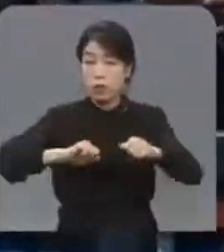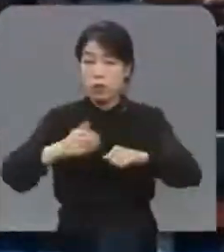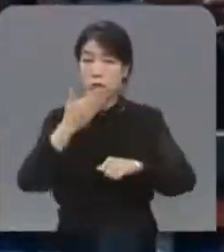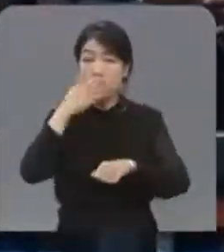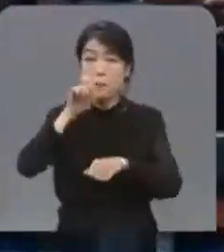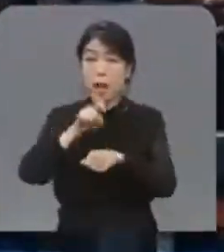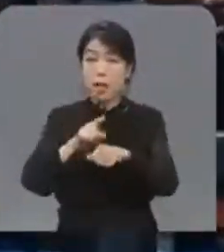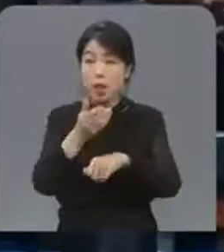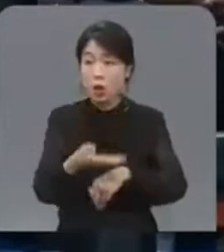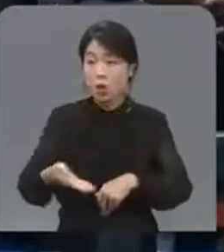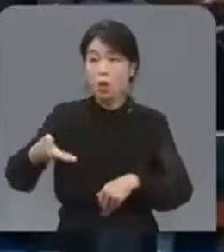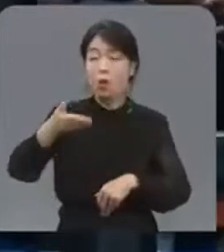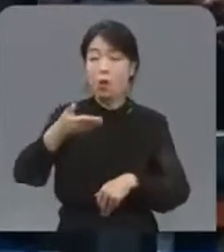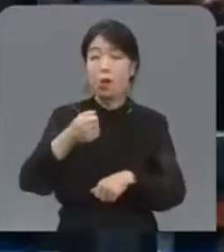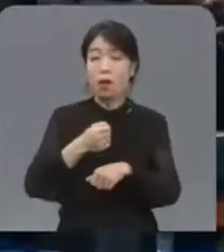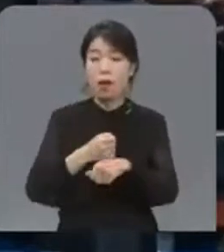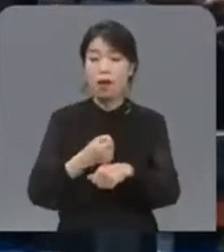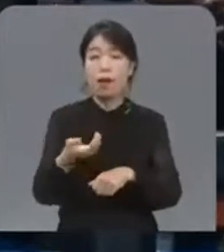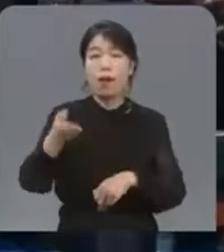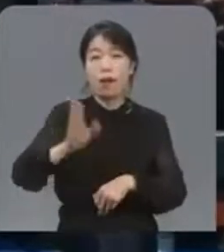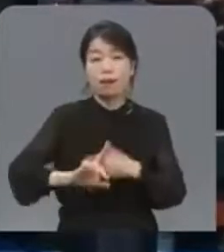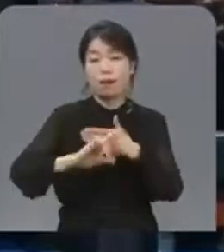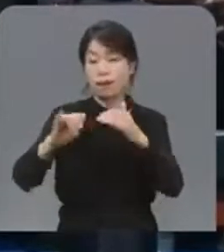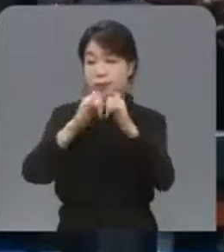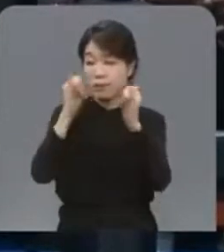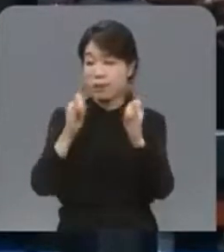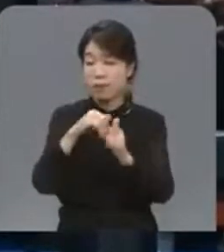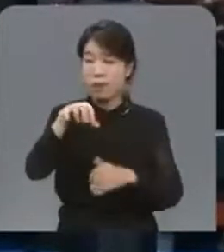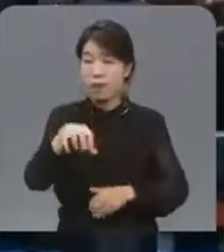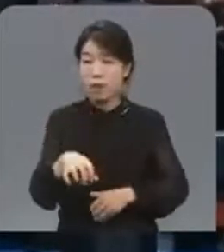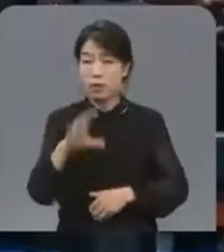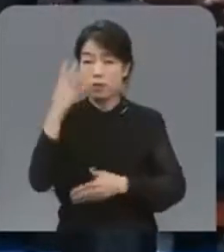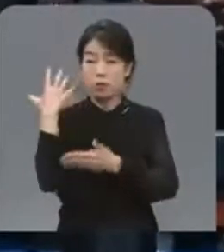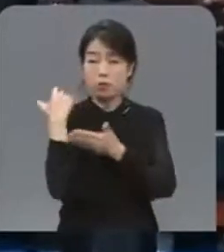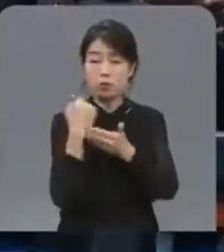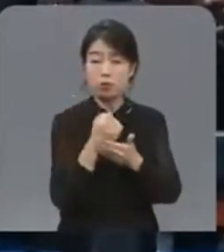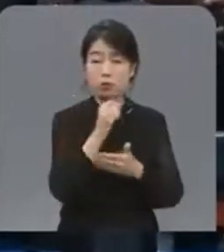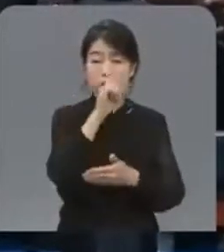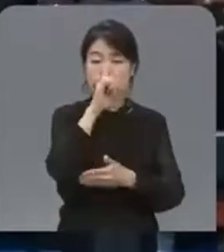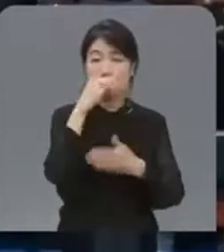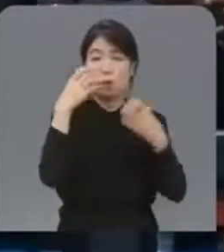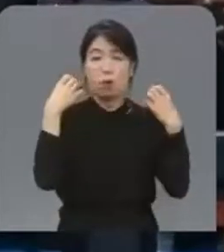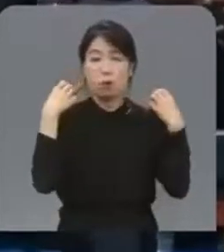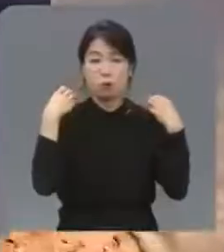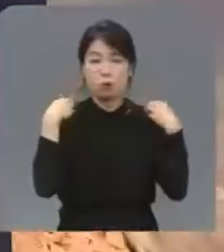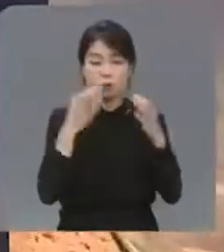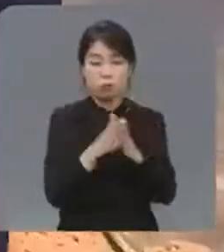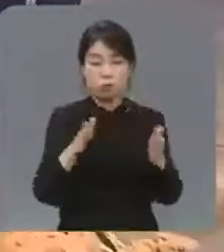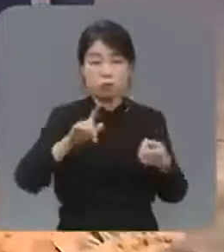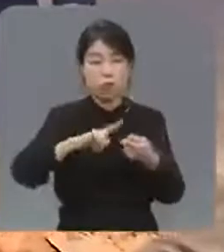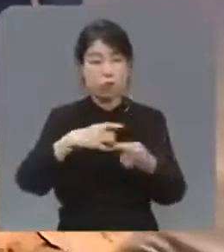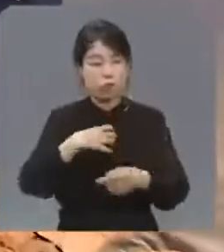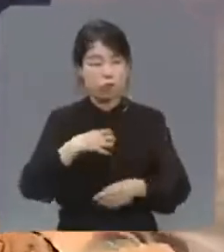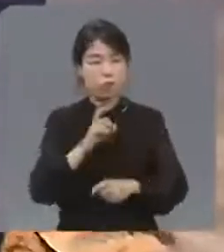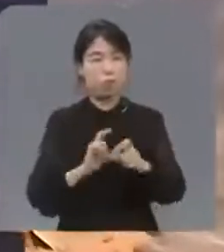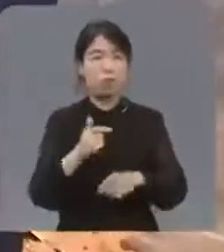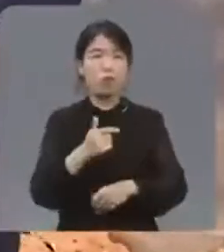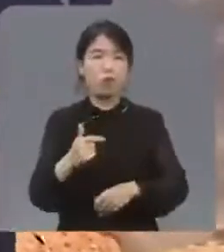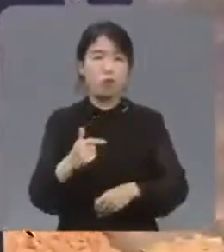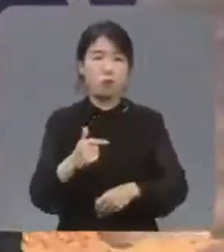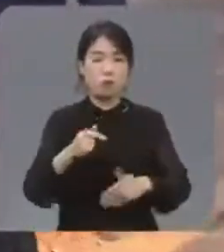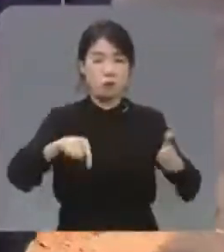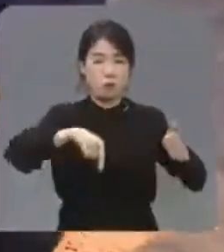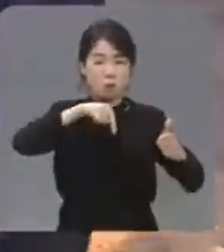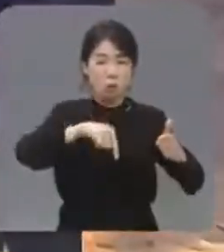가능성을 높였습니다. 그러나 지역사회에서는 보수 정권 출범에 대한 우려가 더 큽니다. 첫 내각 구성에